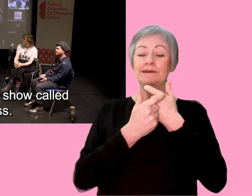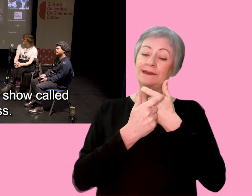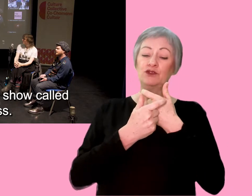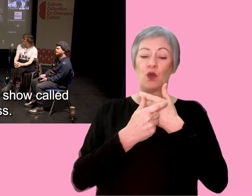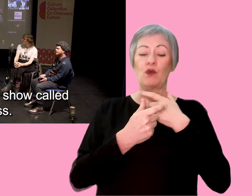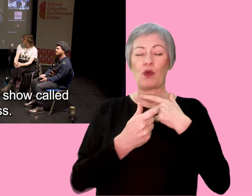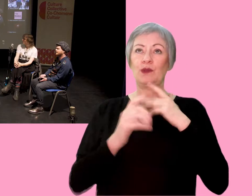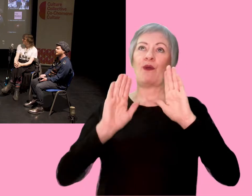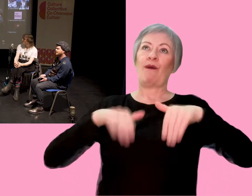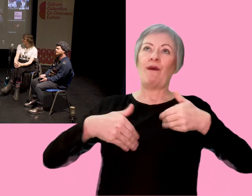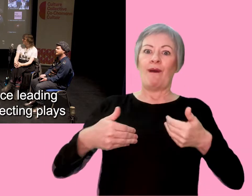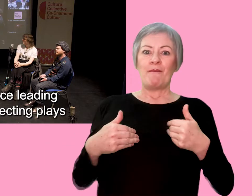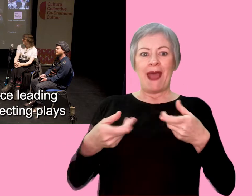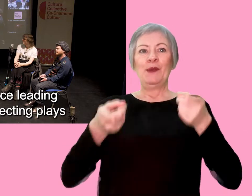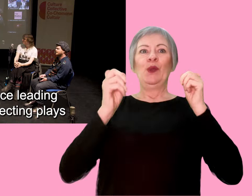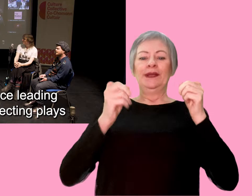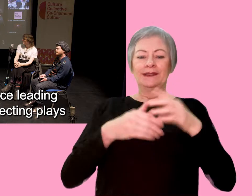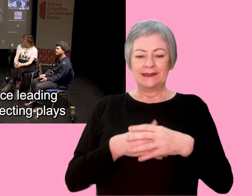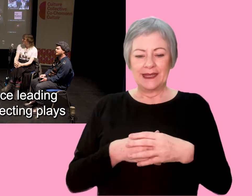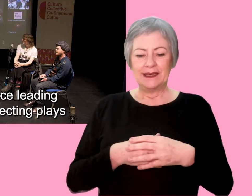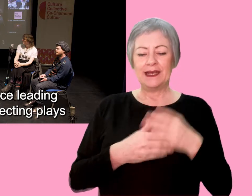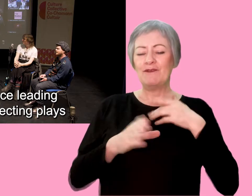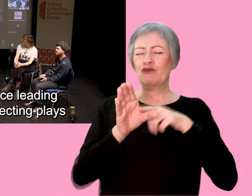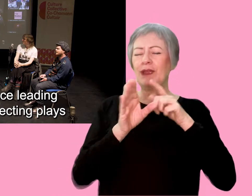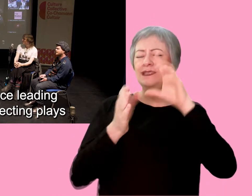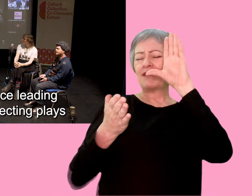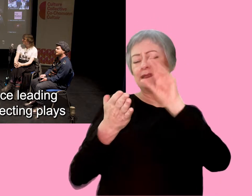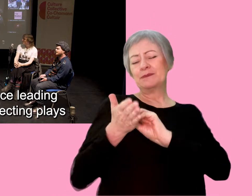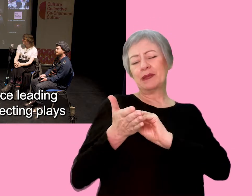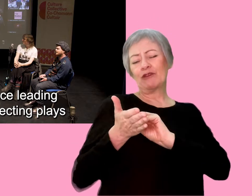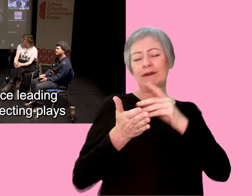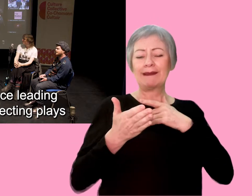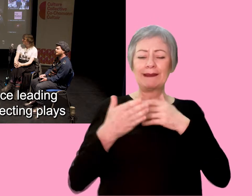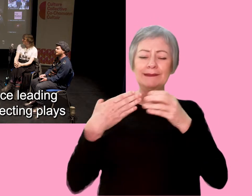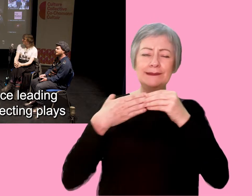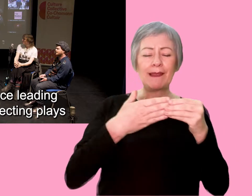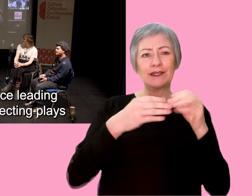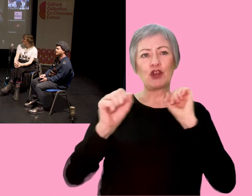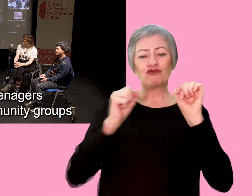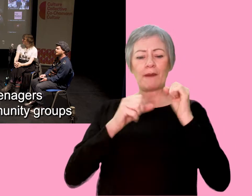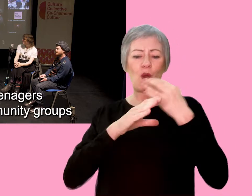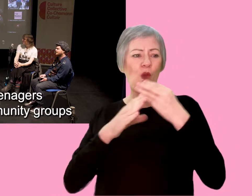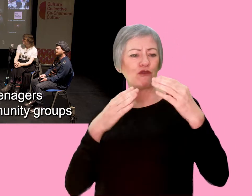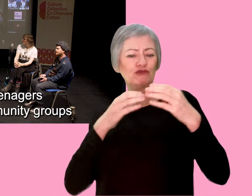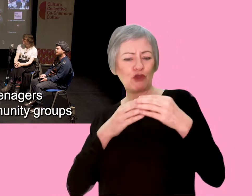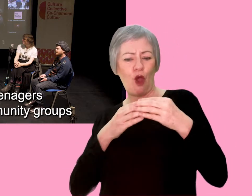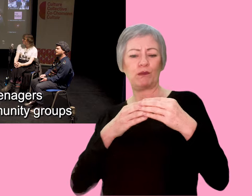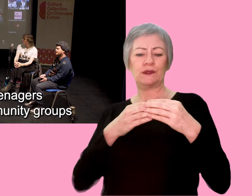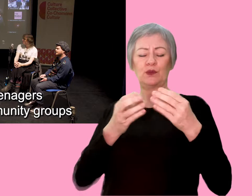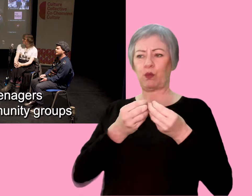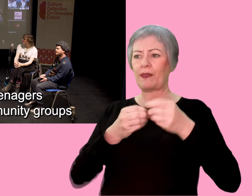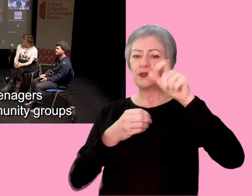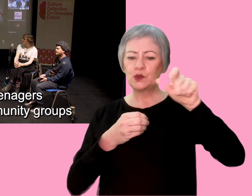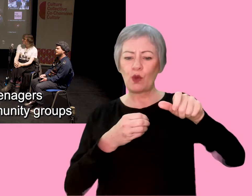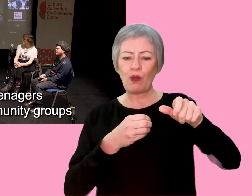o mochrech. Het haar elders accommodee, wie is stuurde boetjen oprug, agus jalden gloeik, le scalarin, giagrin